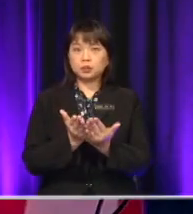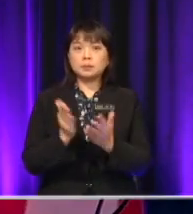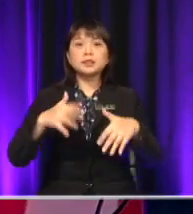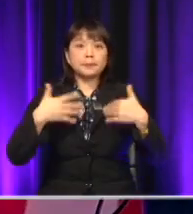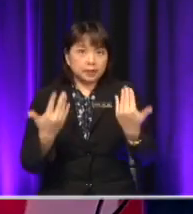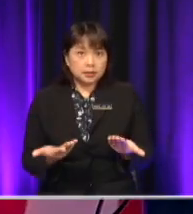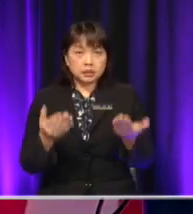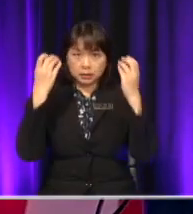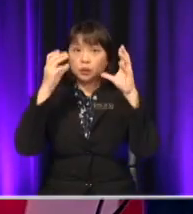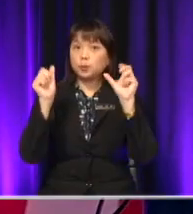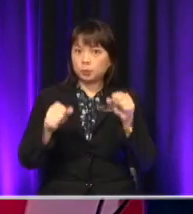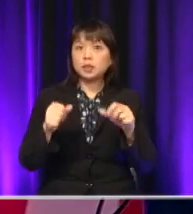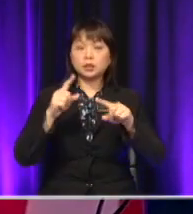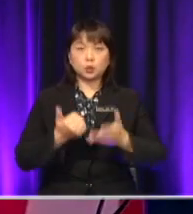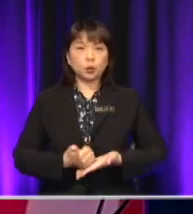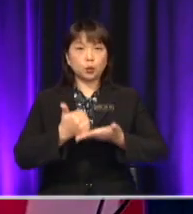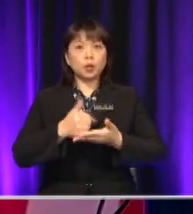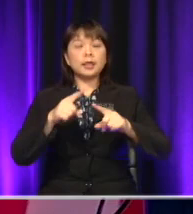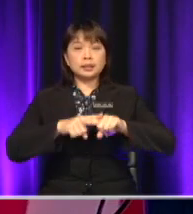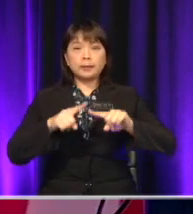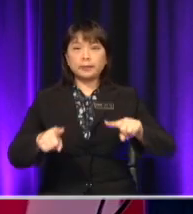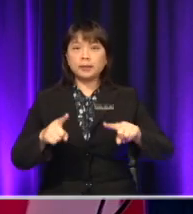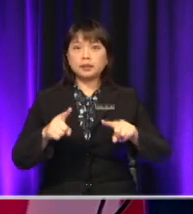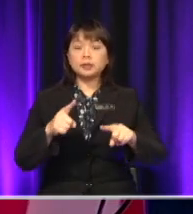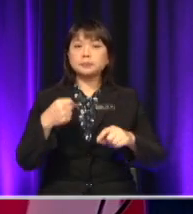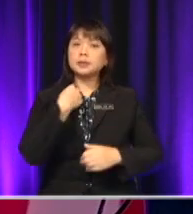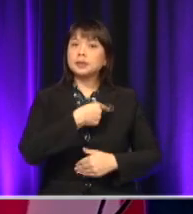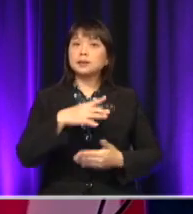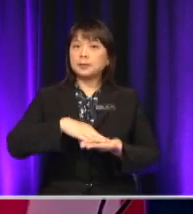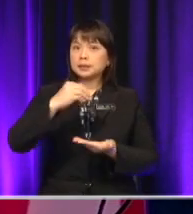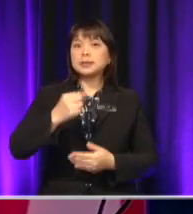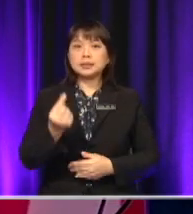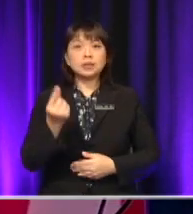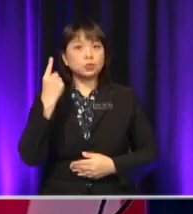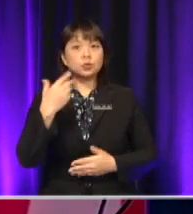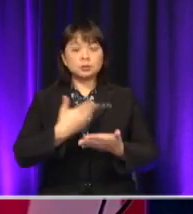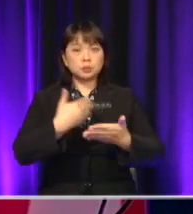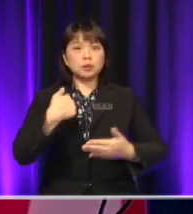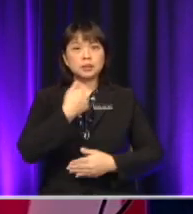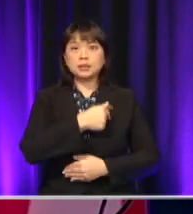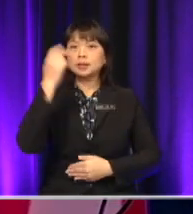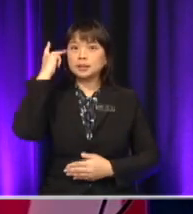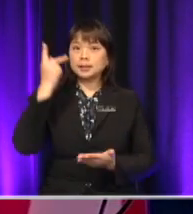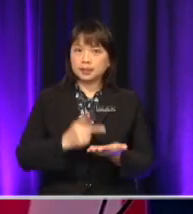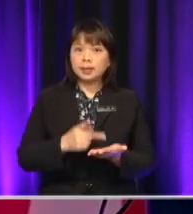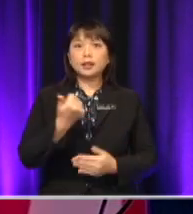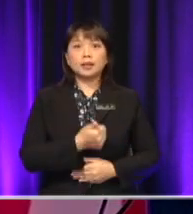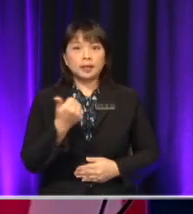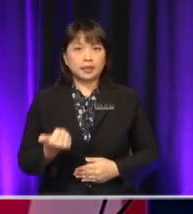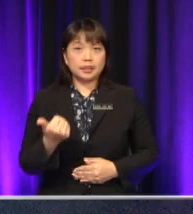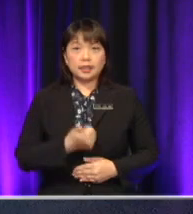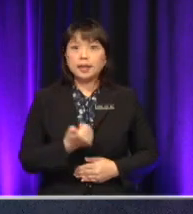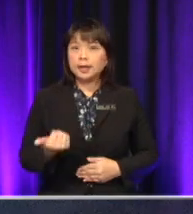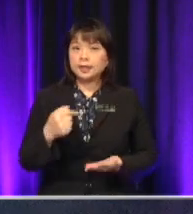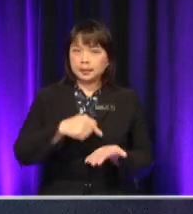tolong, Hanif. Ya. Tetapi, apa kata kita belajar sedikit dahulu sebelum kita kenal dulu alat-alat ini. Alat pengukur. Boleh?